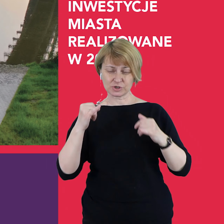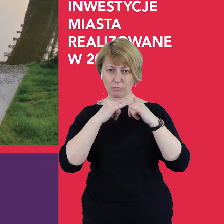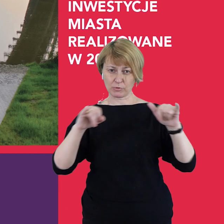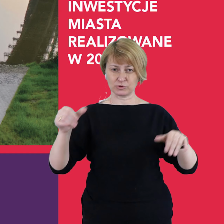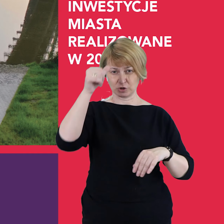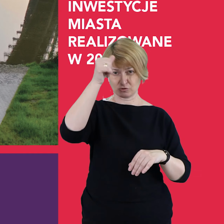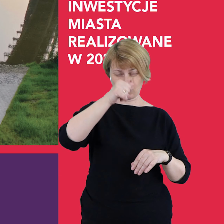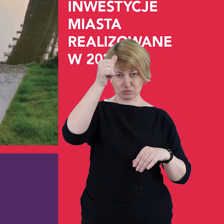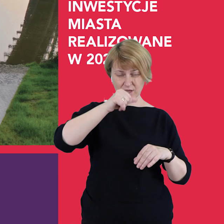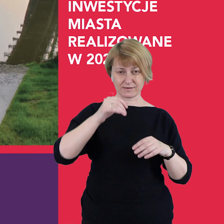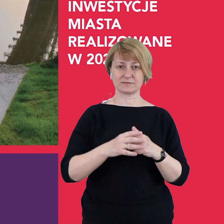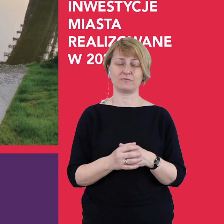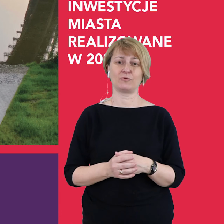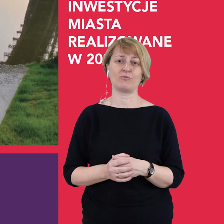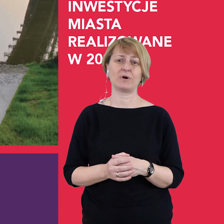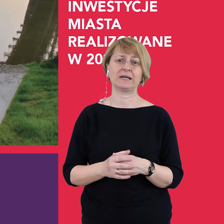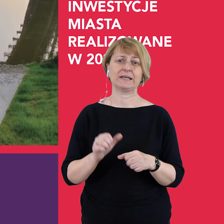mostem Halubczoka.